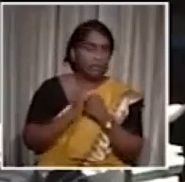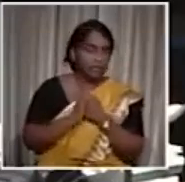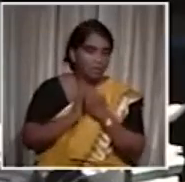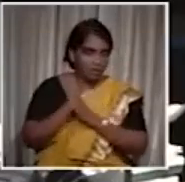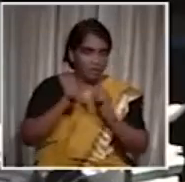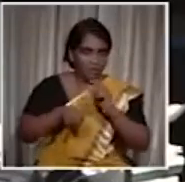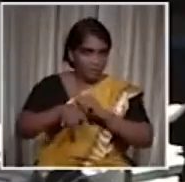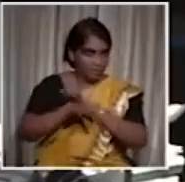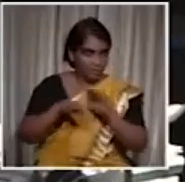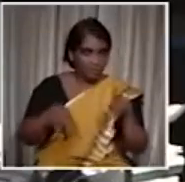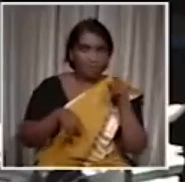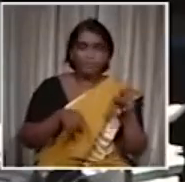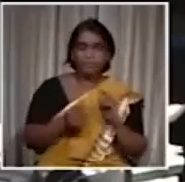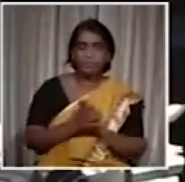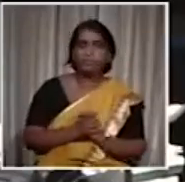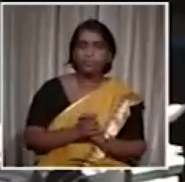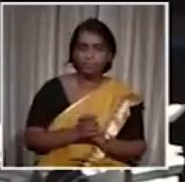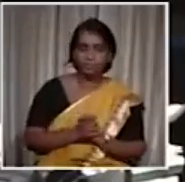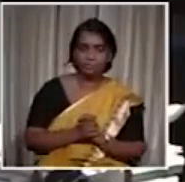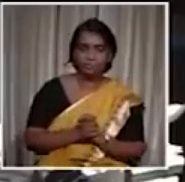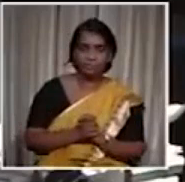වෙනවද මම අවසන් කරා ඒ කැබිනට් පත්‍රිකාවට